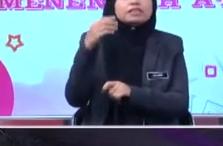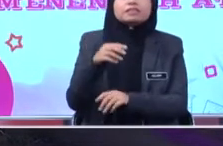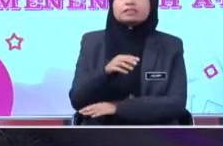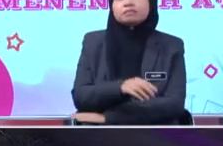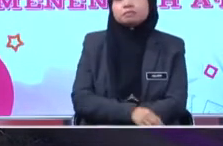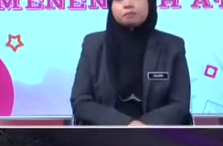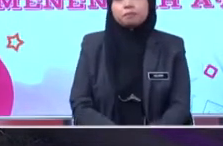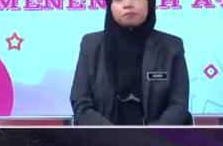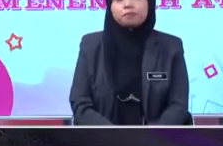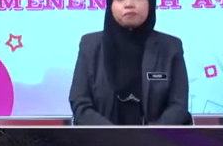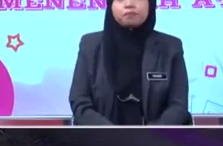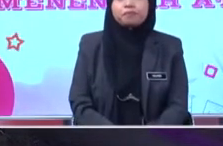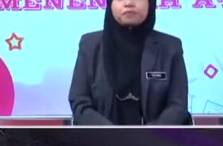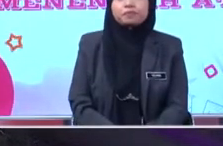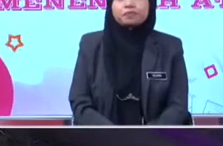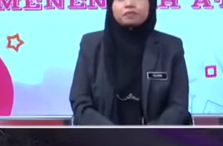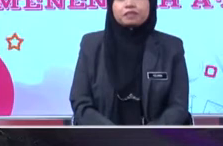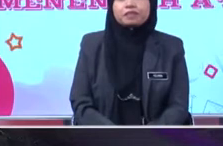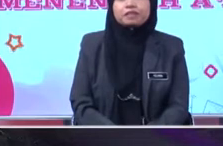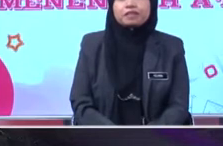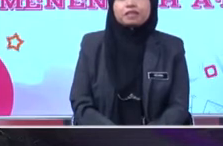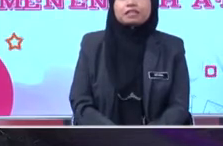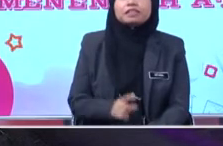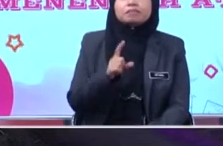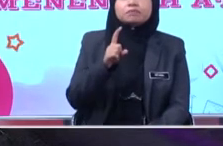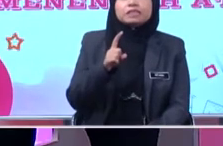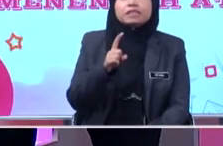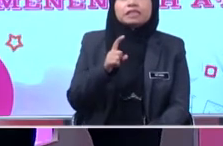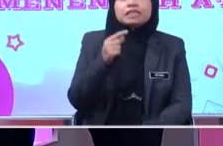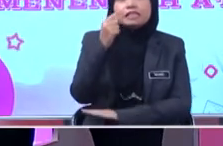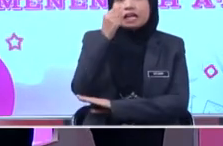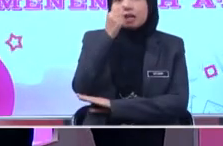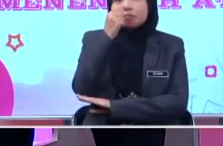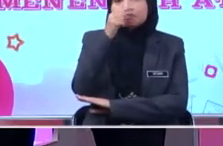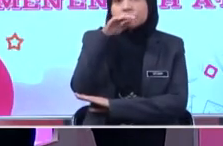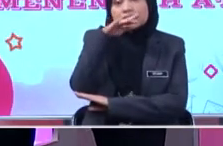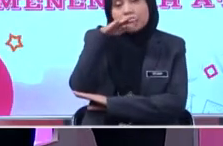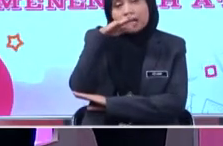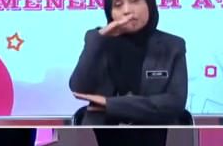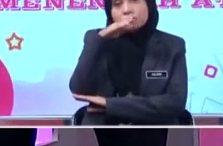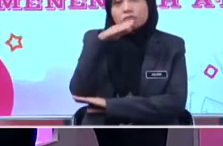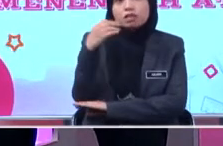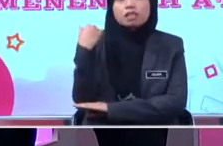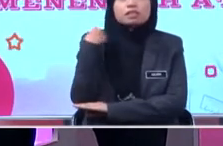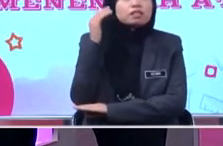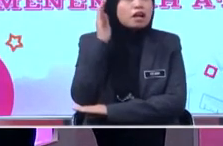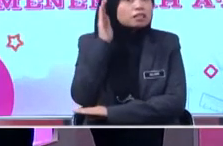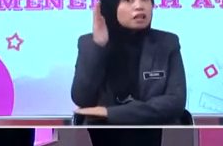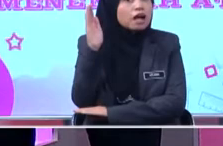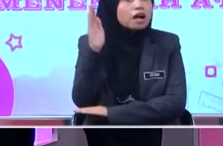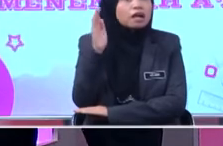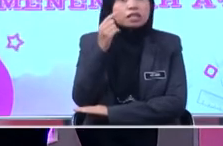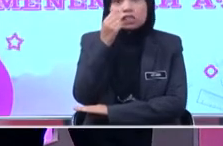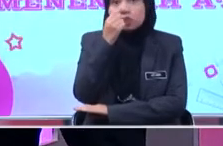Hai muhaja engke di dieu LED Adiknya Ade getaran di hidung mu